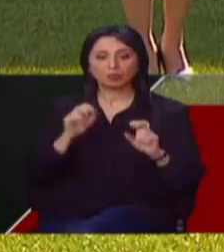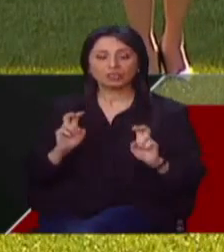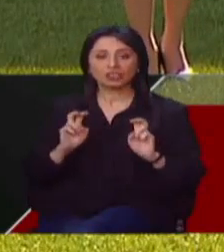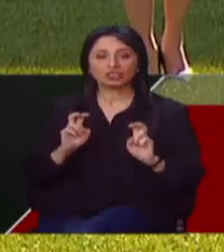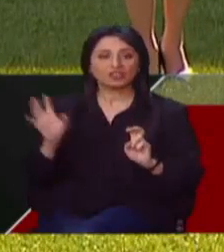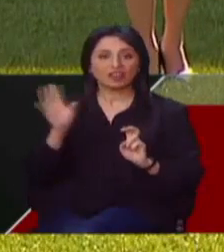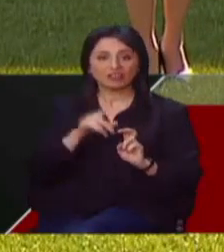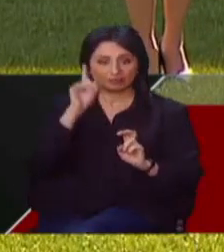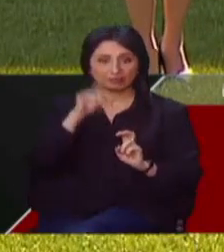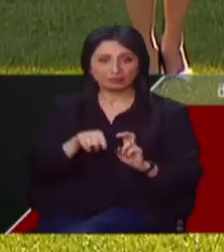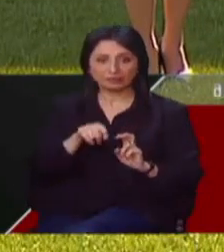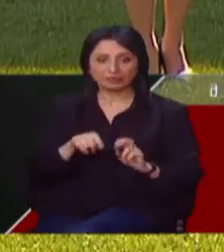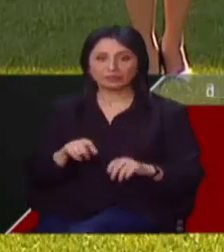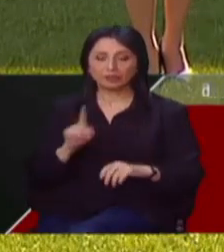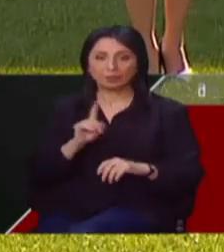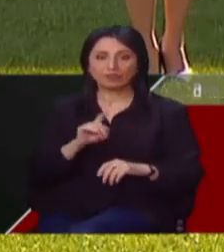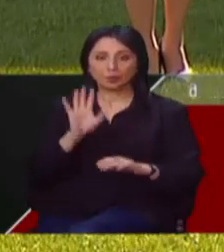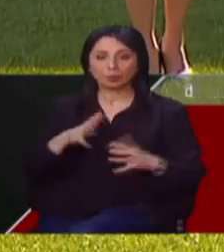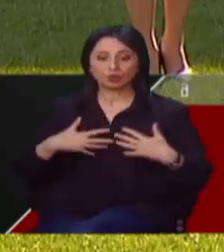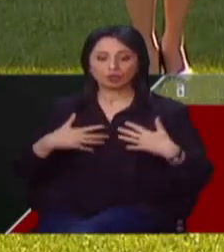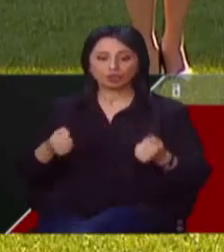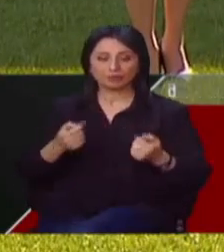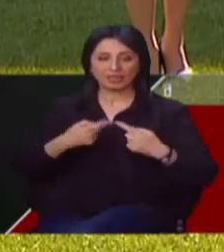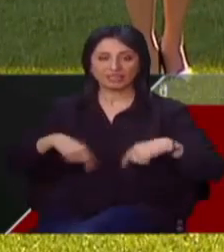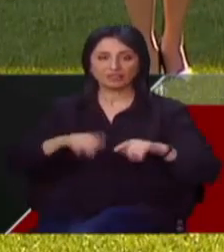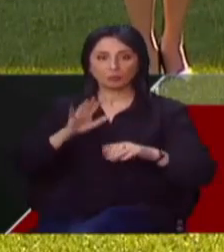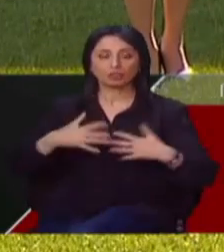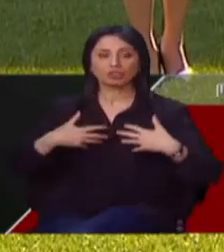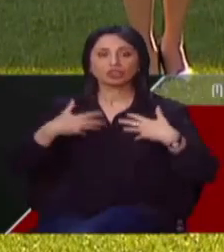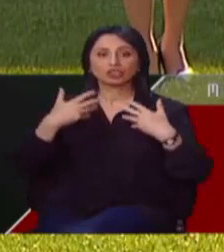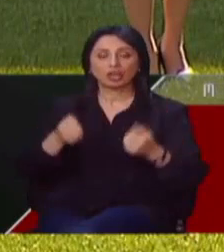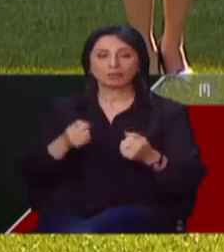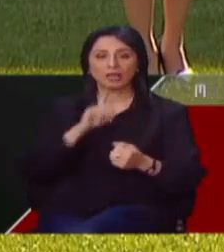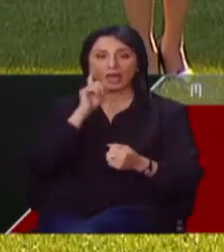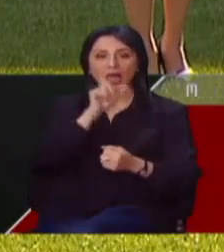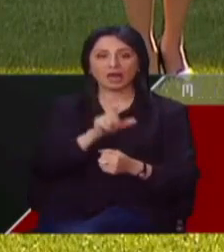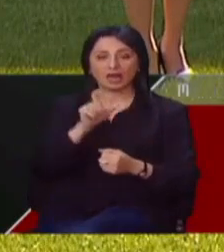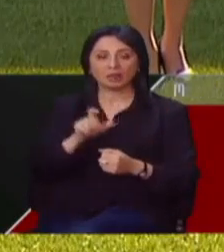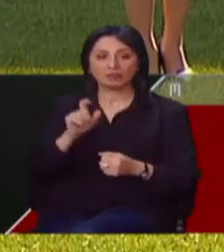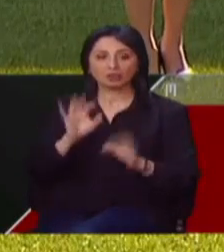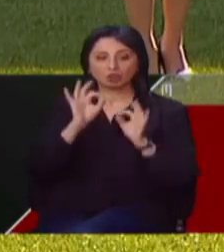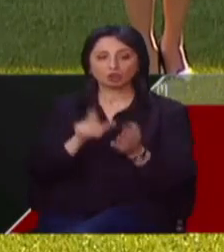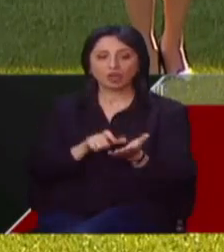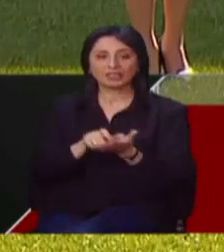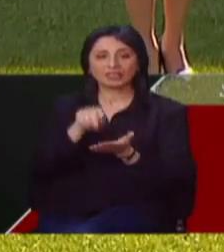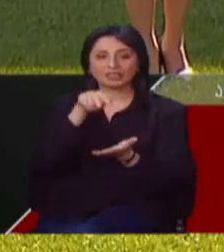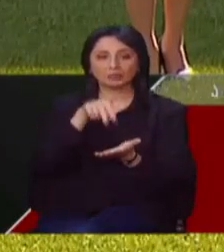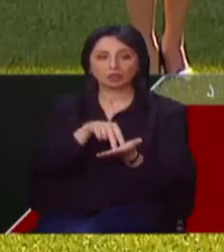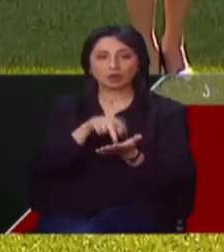ნიშნავს ყველას მოგეხსენებათ, უფრო ჯანმრთელ საზოგადოებას, უფრო ჯანმრთელ ახალგაზრდობას, სწორ გზაზე